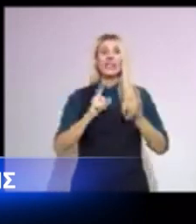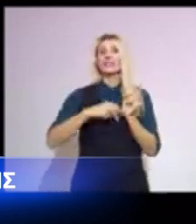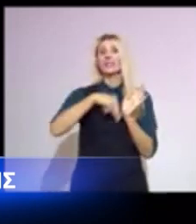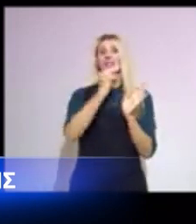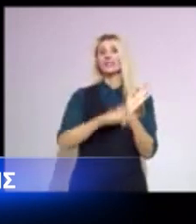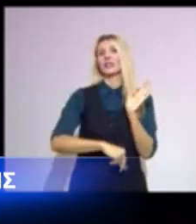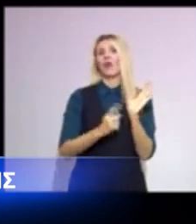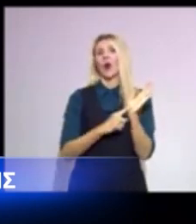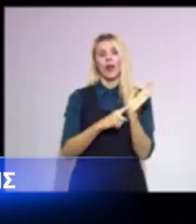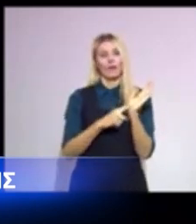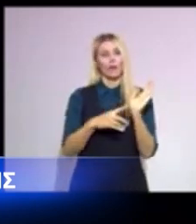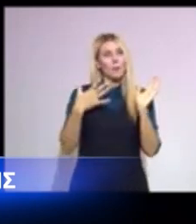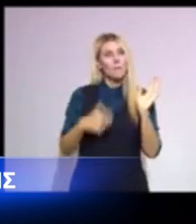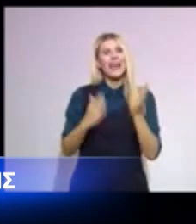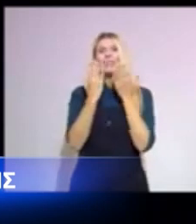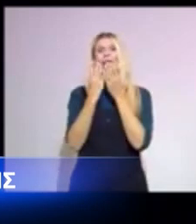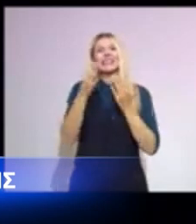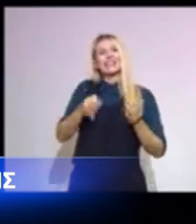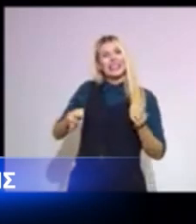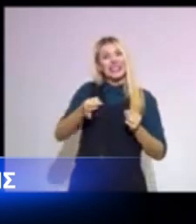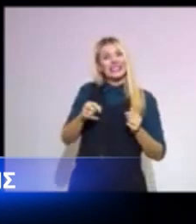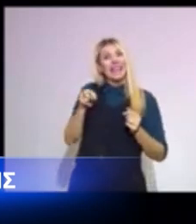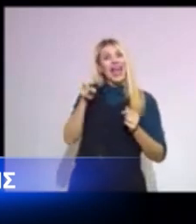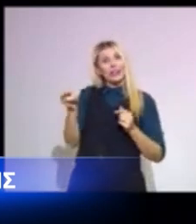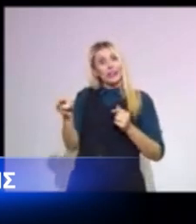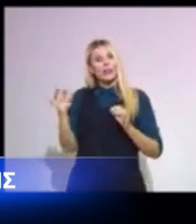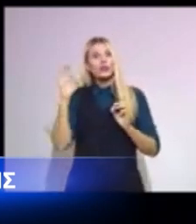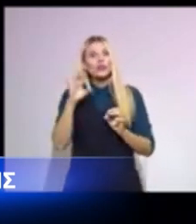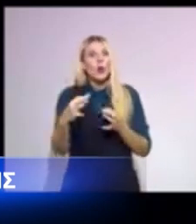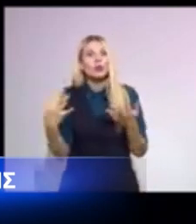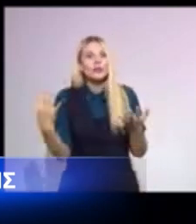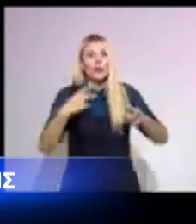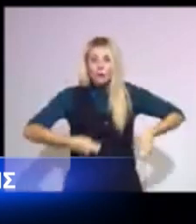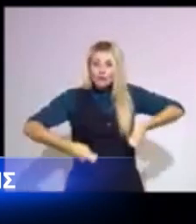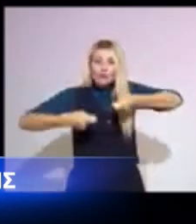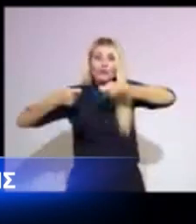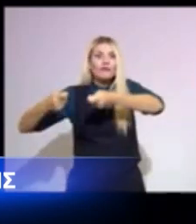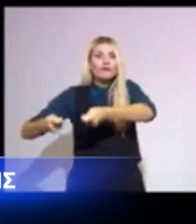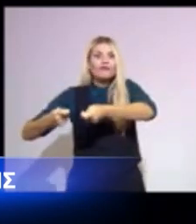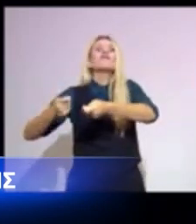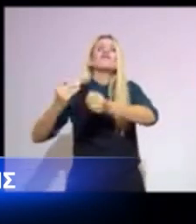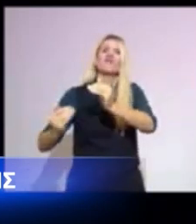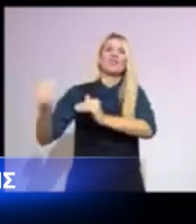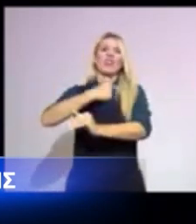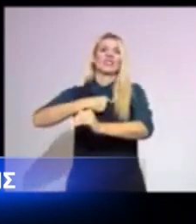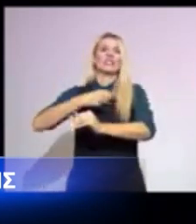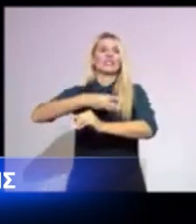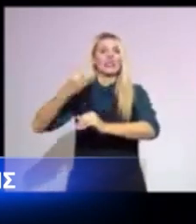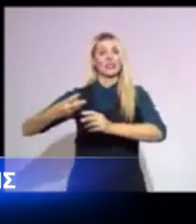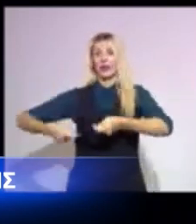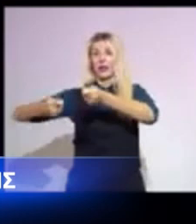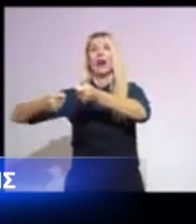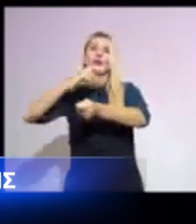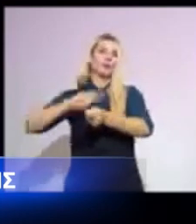πράξη στις Σπέτσες, με την οποία γίνεται ανάκληση του πληρεξούσιου που είχε κάνει στον οικονομικό διευθυντή του ΣΥΡΙΖΑ. Προκύπτει κενό